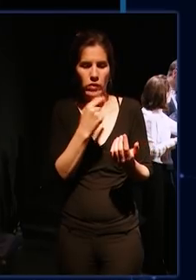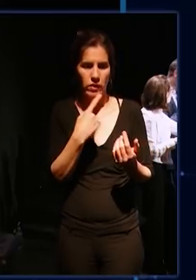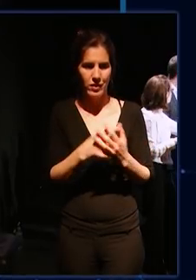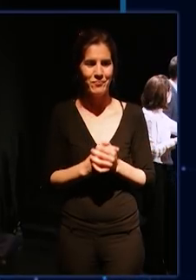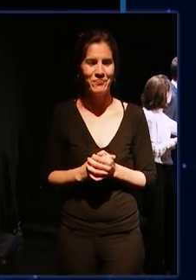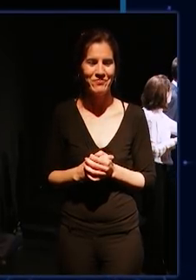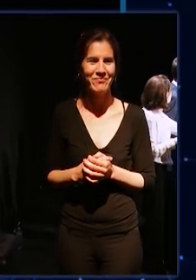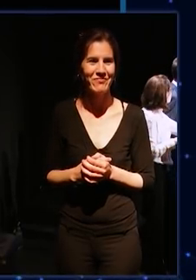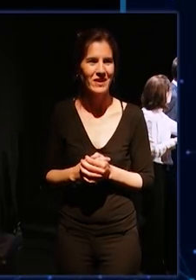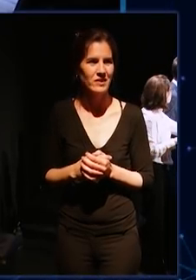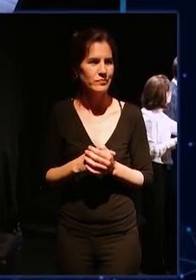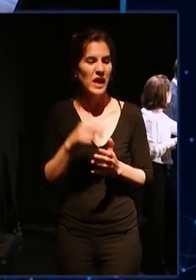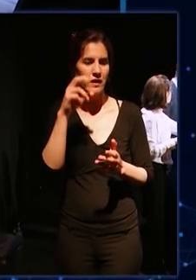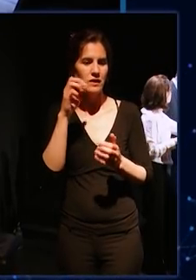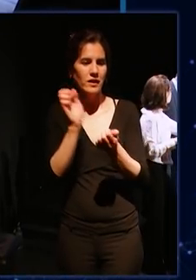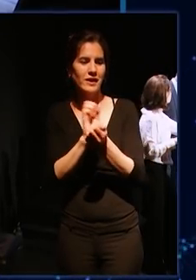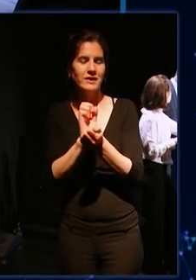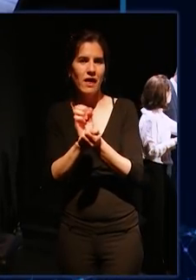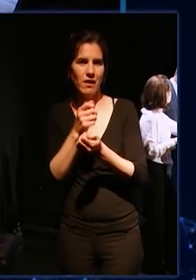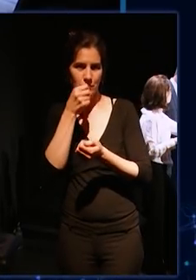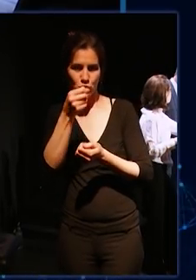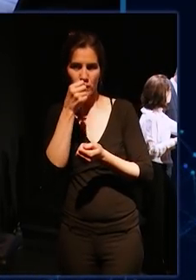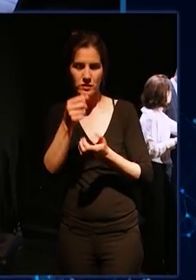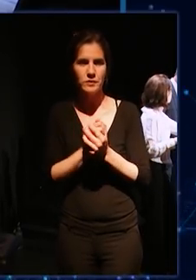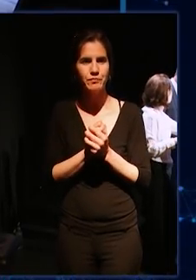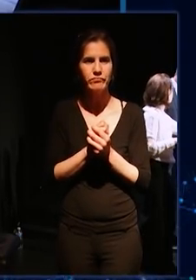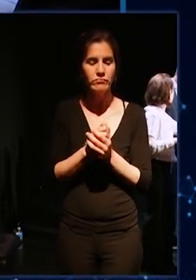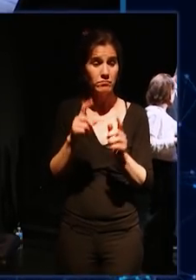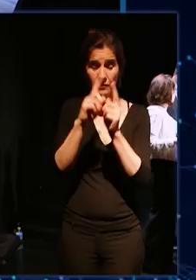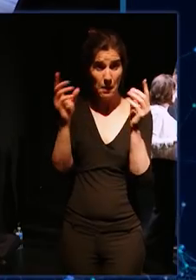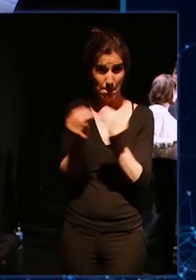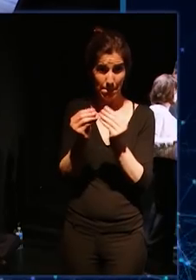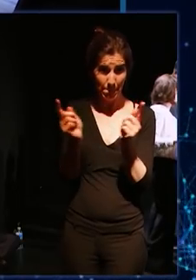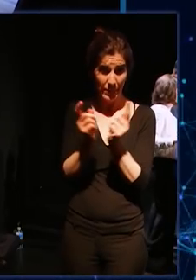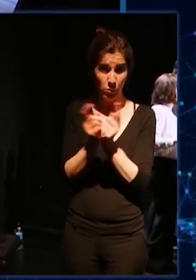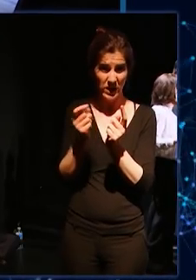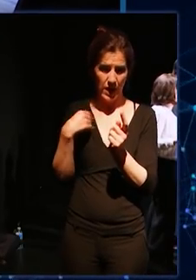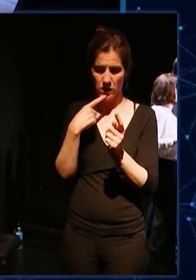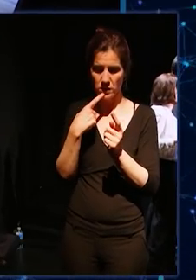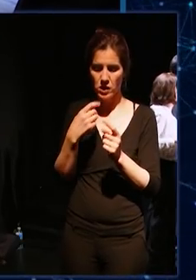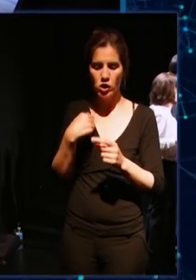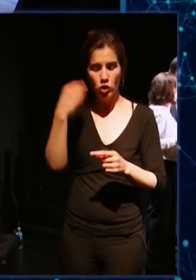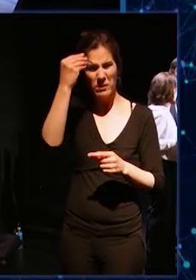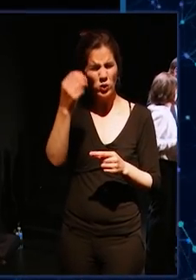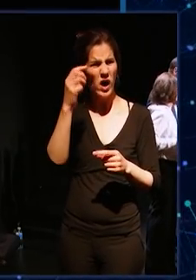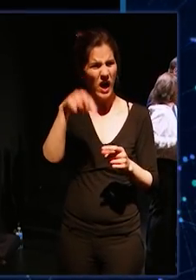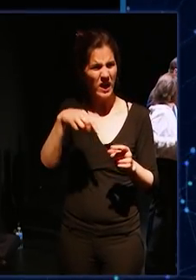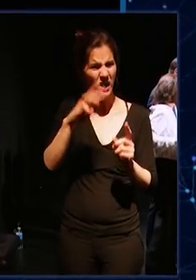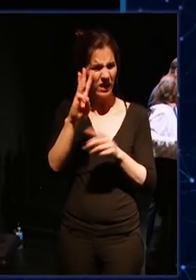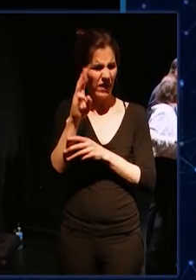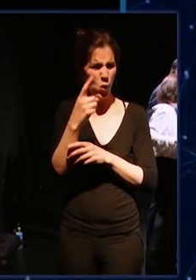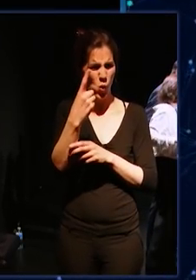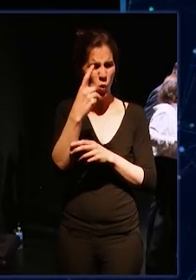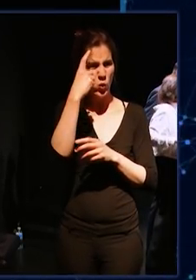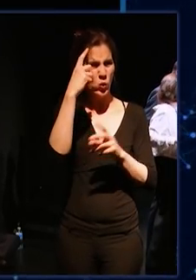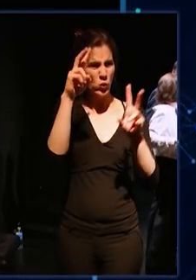Si no té Josep Quesada, sí, dels socialistes. Breument també, ja s'ha comentat aquí, jo penso que un dels problemes principals que tenim a Cardedeu precisament